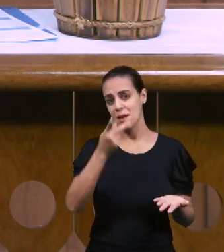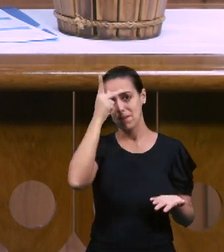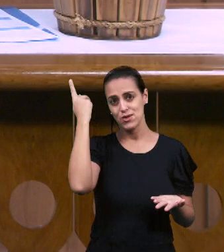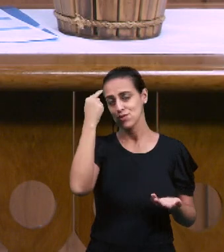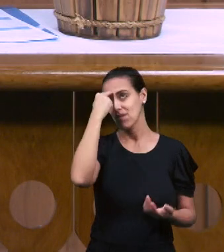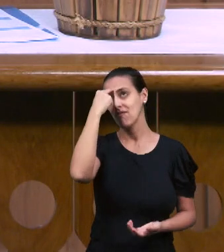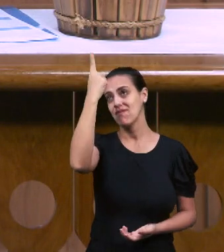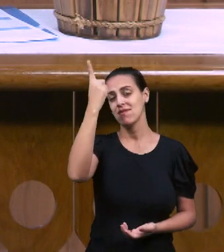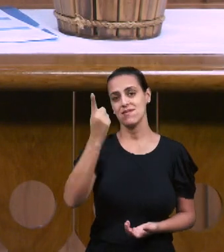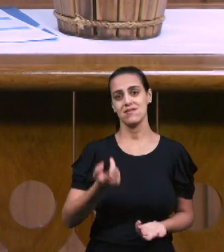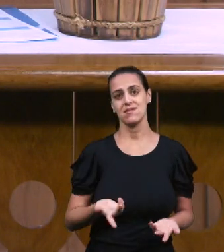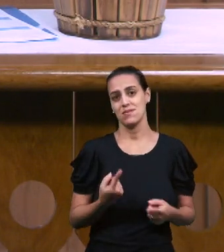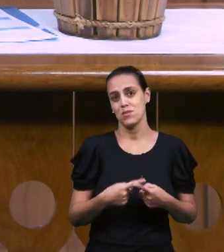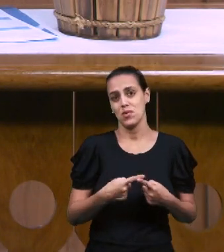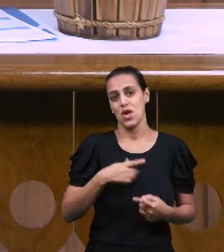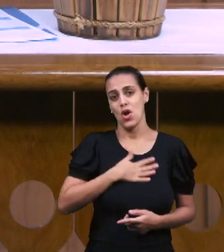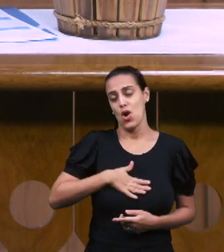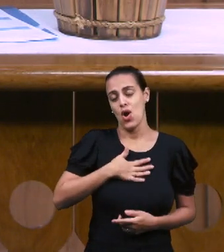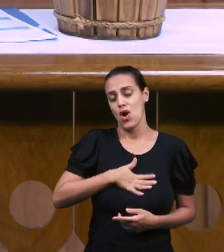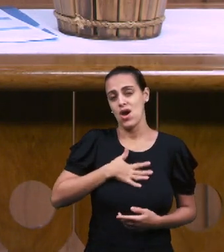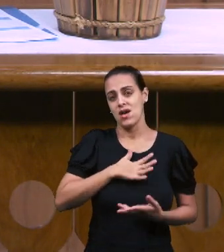les personnes font parce qu'ils aiment Jésus.